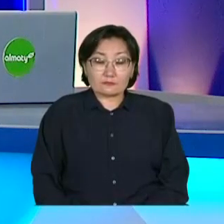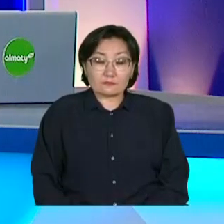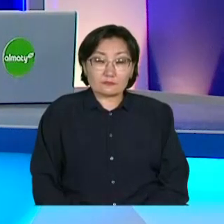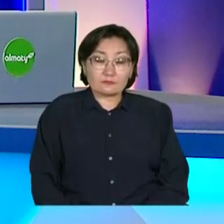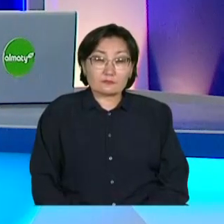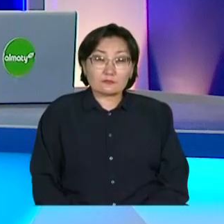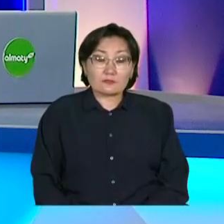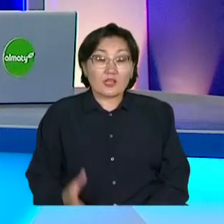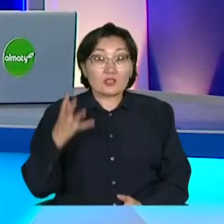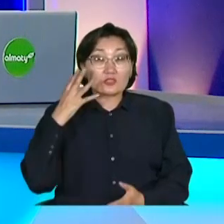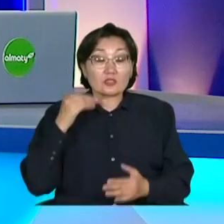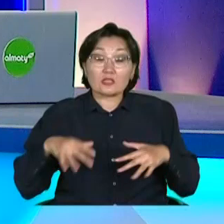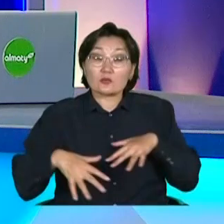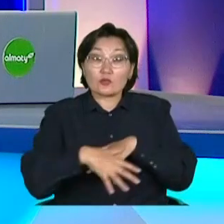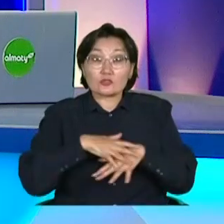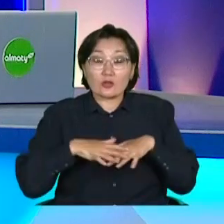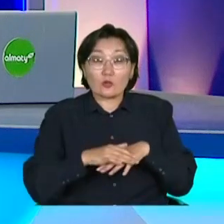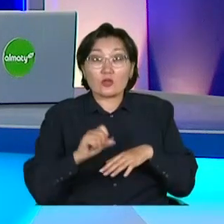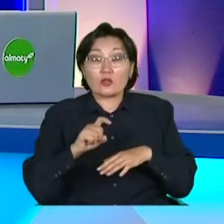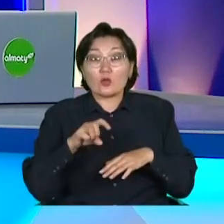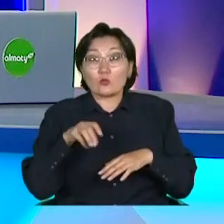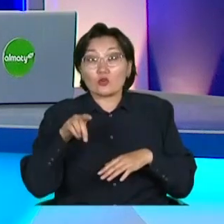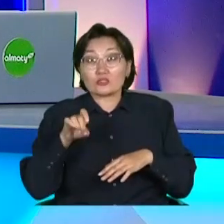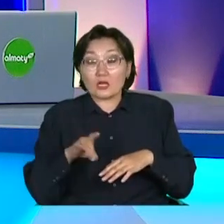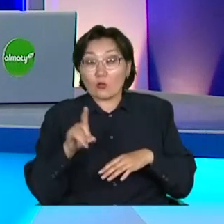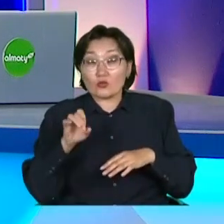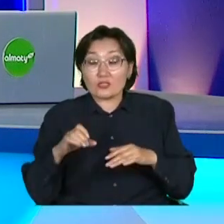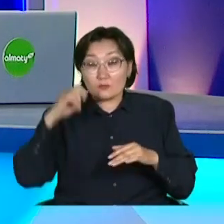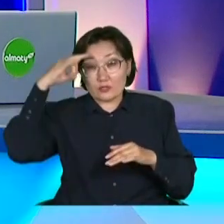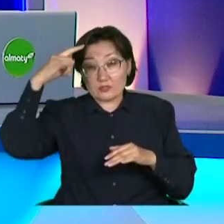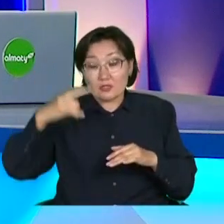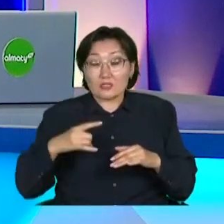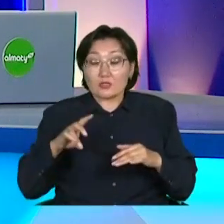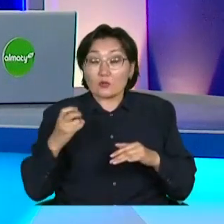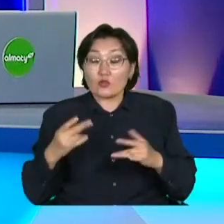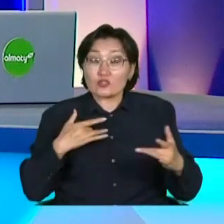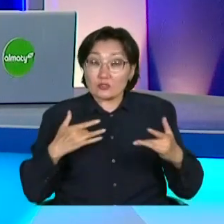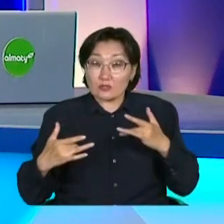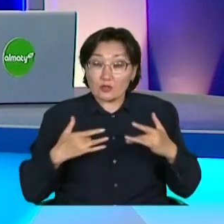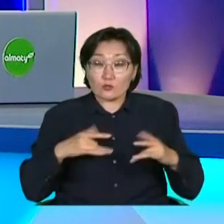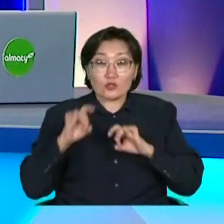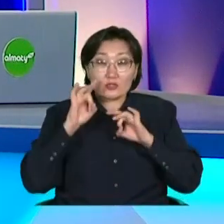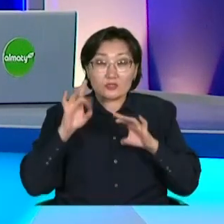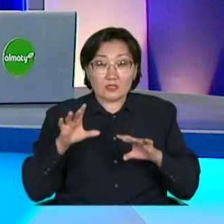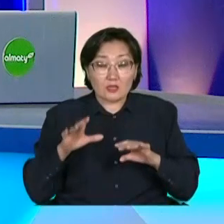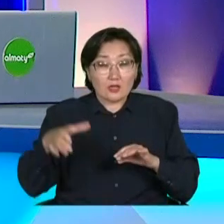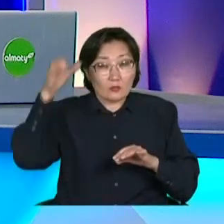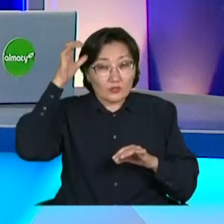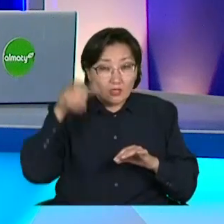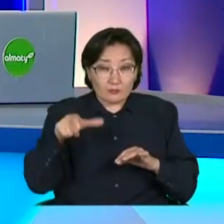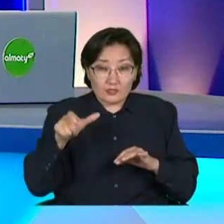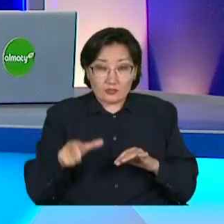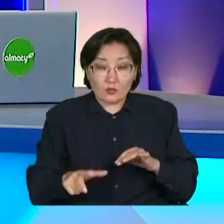Жалғастырамыз. Алматы жұртшылығы Мұхтар Әуезов атындағы Қазақ ұлттық драма театрында көрнекті қоғам қайраткері